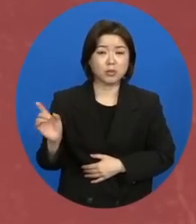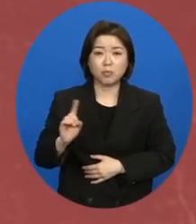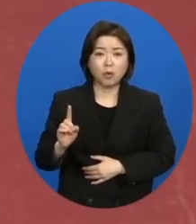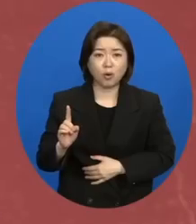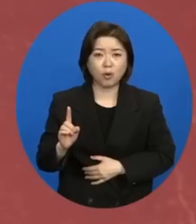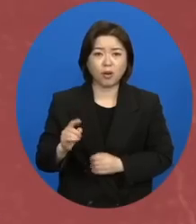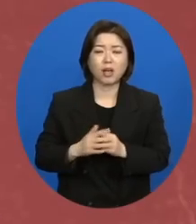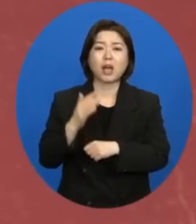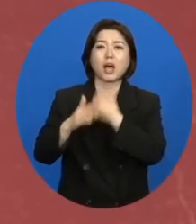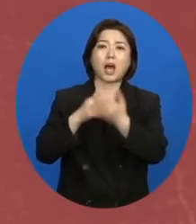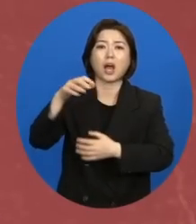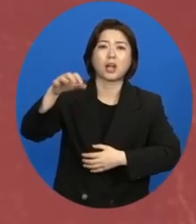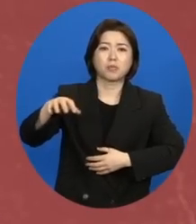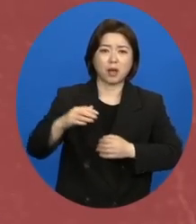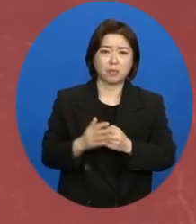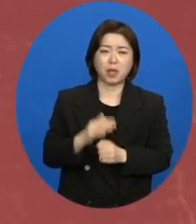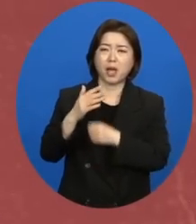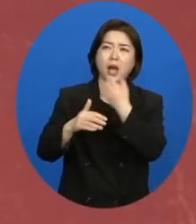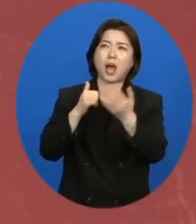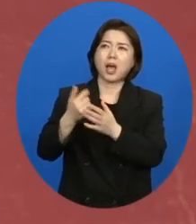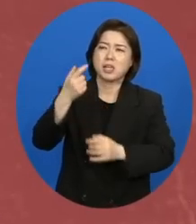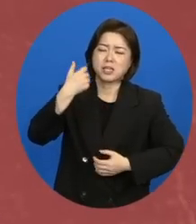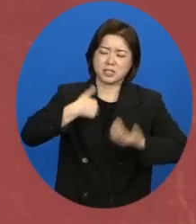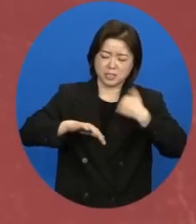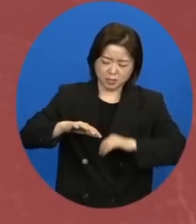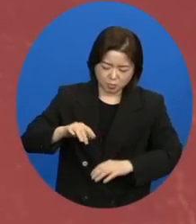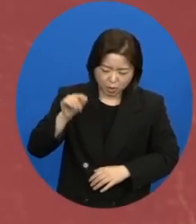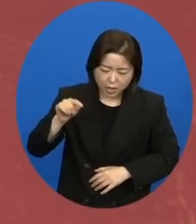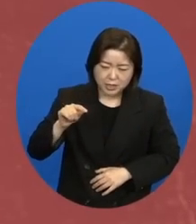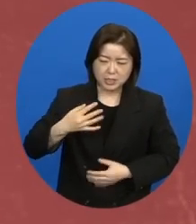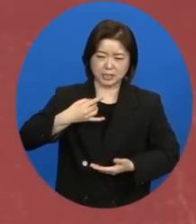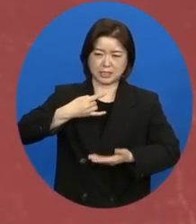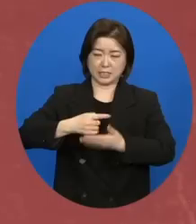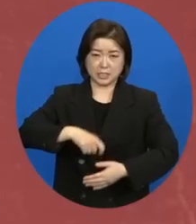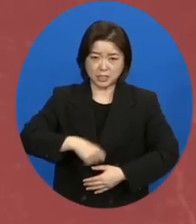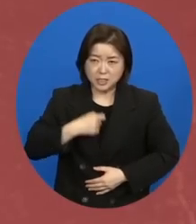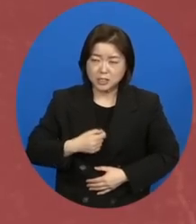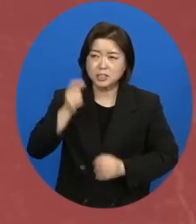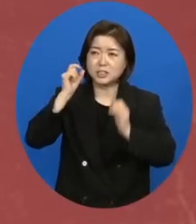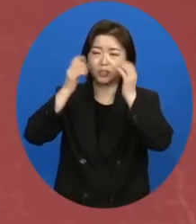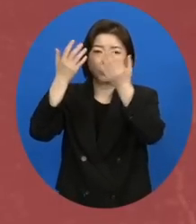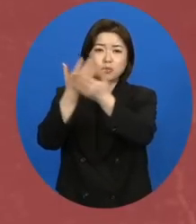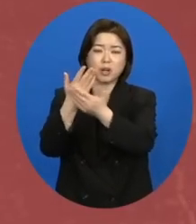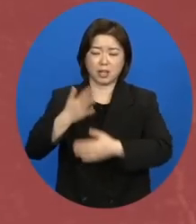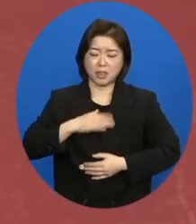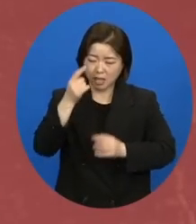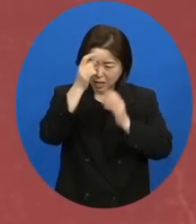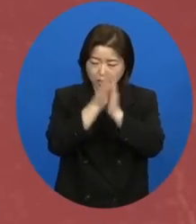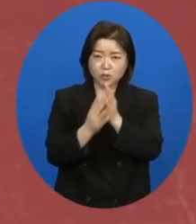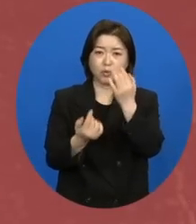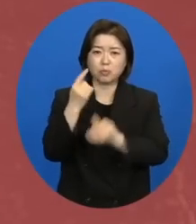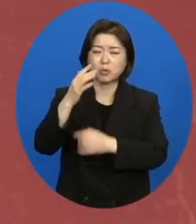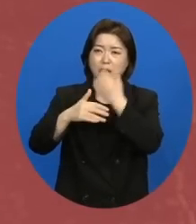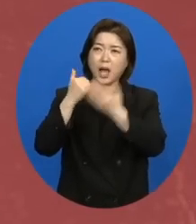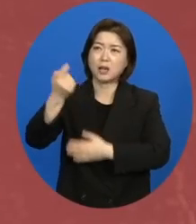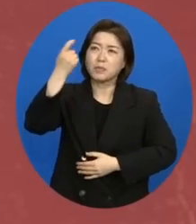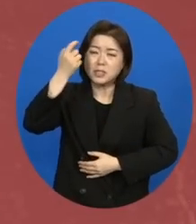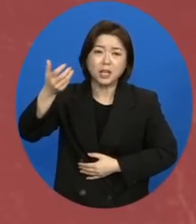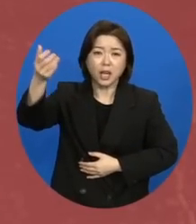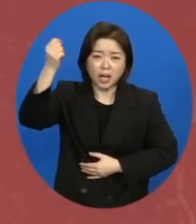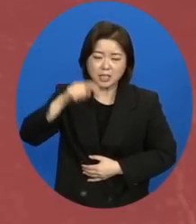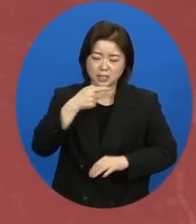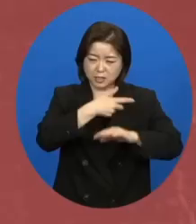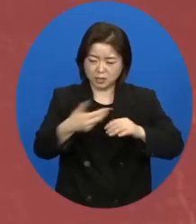되냐면 하나님 앞에 하나님이 기뻐하시는 하나님의 의를 구하고 내 기도보다도 하나님이 생각하는